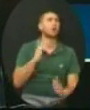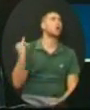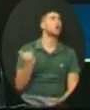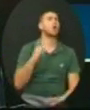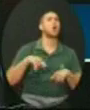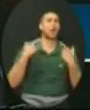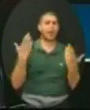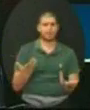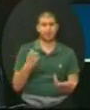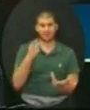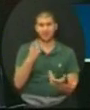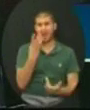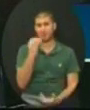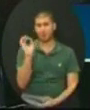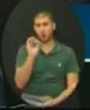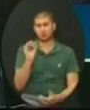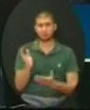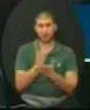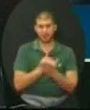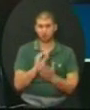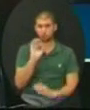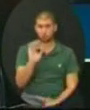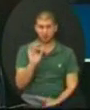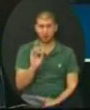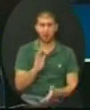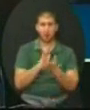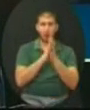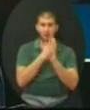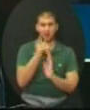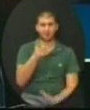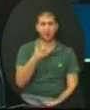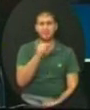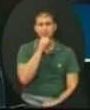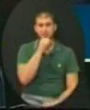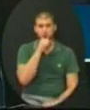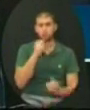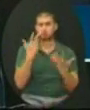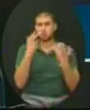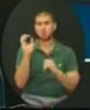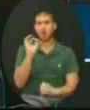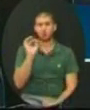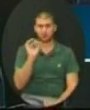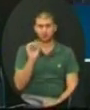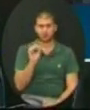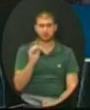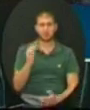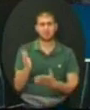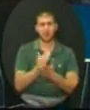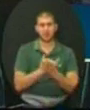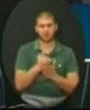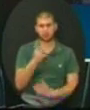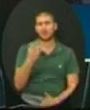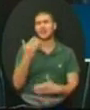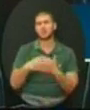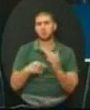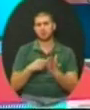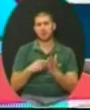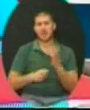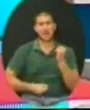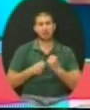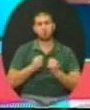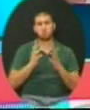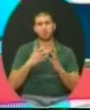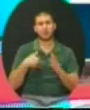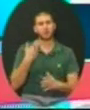ומה שהיום אתה 40% מההכנסות שלך, יהפוך להיות כשאתה פנסיונר 80% מההכנסות. לסיום, כיוון שזה מאוד קשה